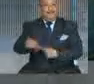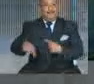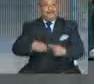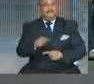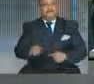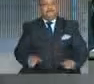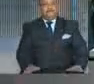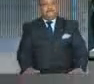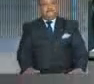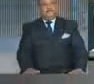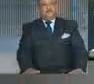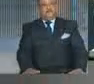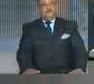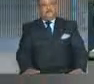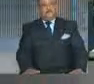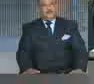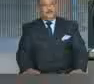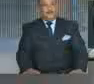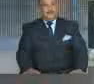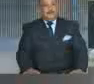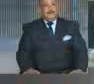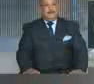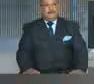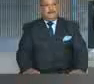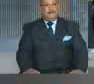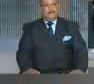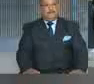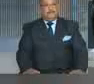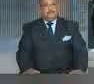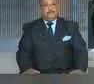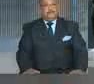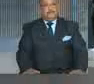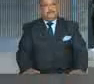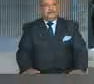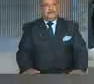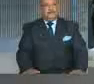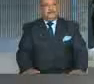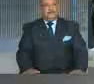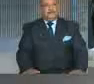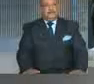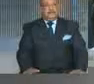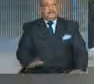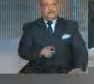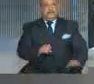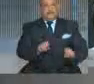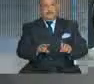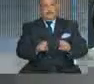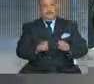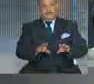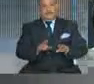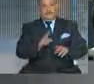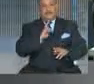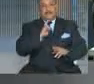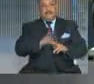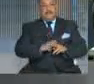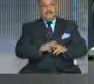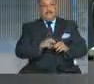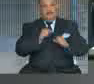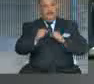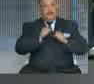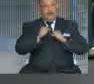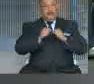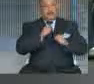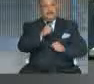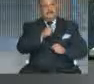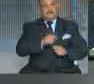عالمية. كان يحب الملاكمة وكان يحب الأبطال ويحب الفن النبيل هذا، نشكره ورحمه عليه ترحيمه في هذه الدورة هذه، وإن شاء الله